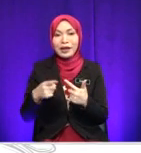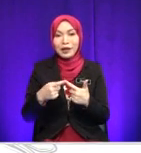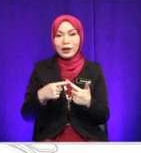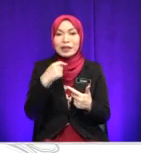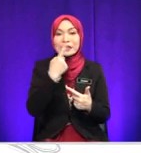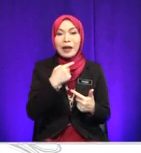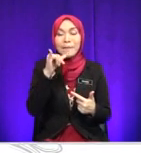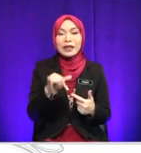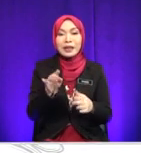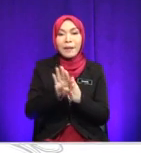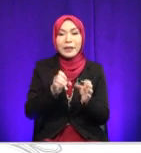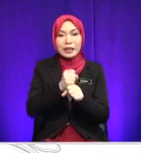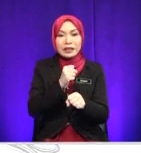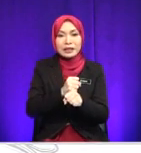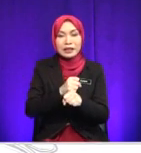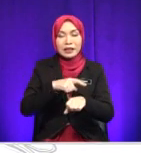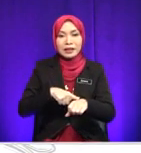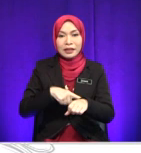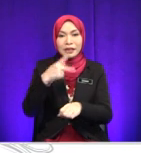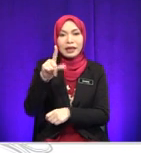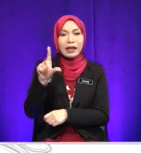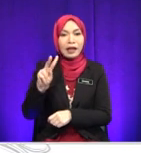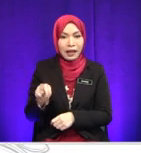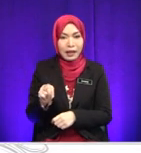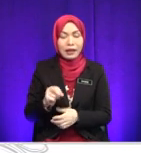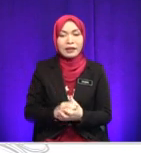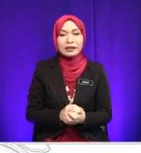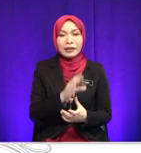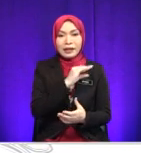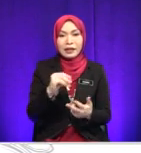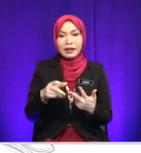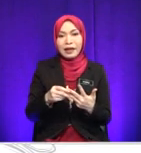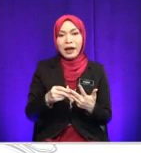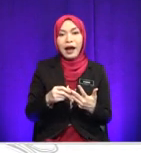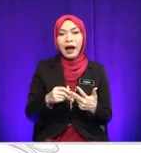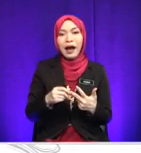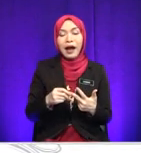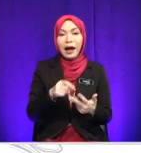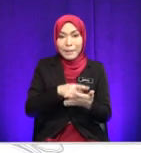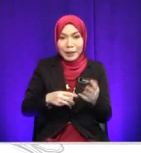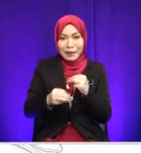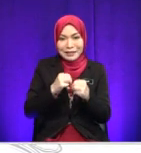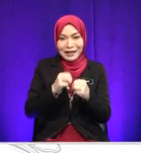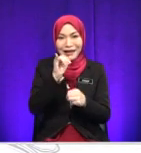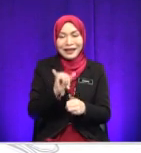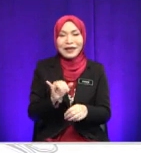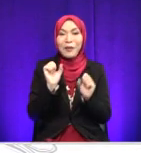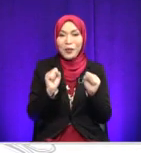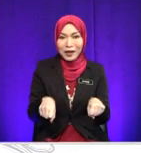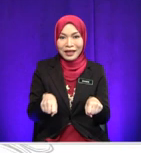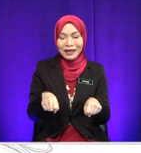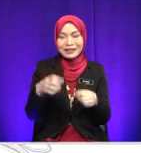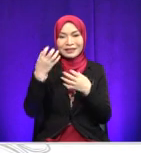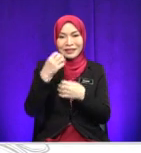di Kementerian Luar Negeri? Yang kedua, apakah contoh masalah yang boleh diselesaikan oleh Kementerian Luar Negeri? Okey,